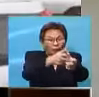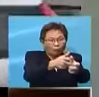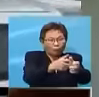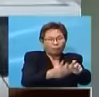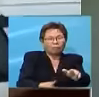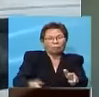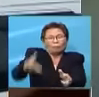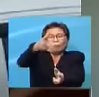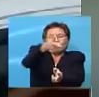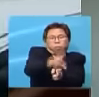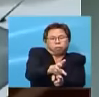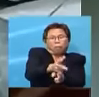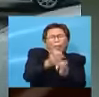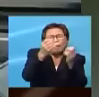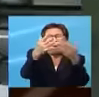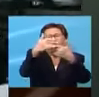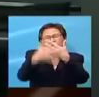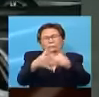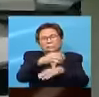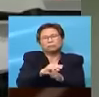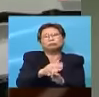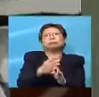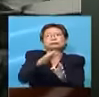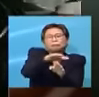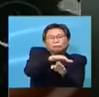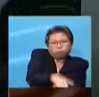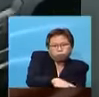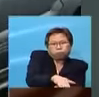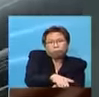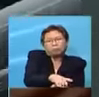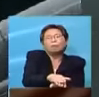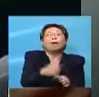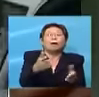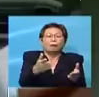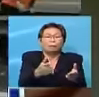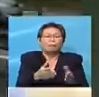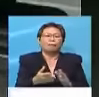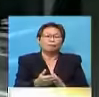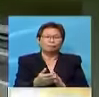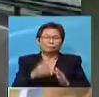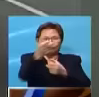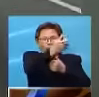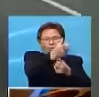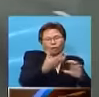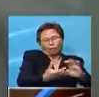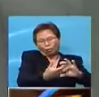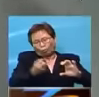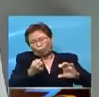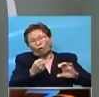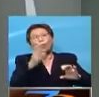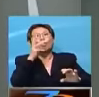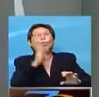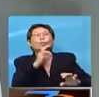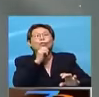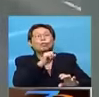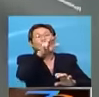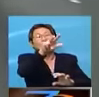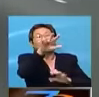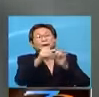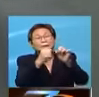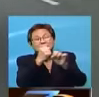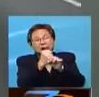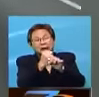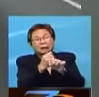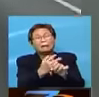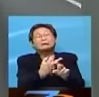bertindih sehingga ramai cedera dan tersepit pihak Bomba membantu mengeluarkan seorang wanita berusia 34 tahun